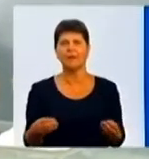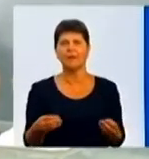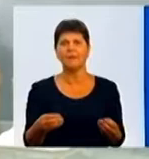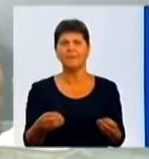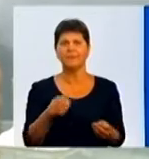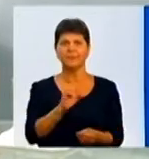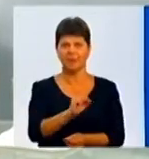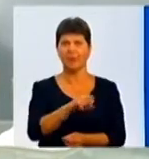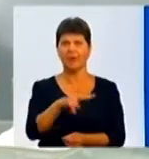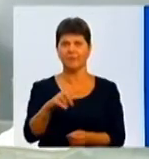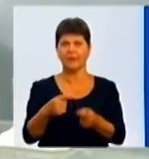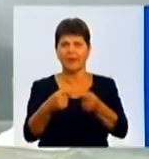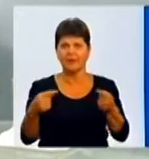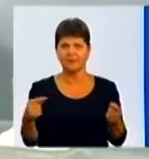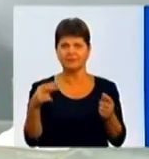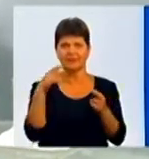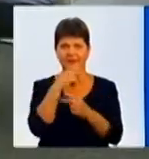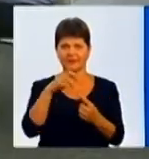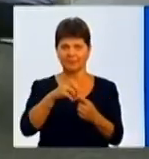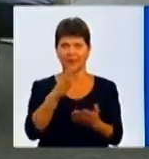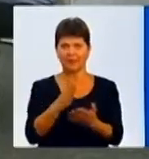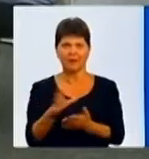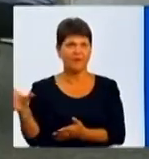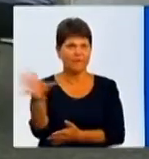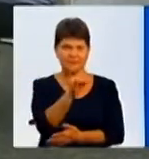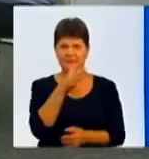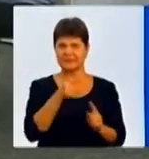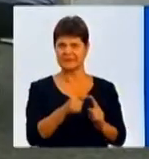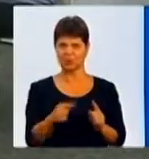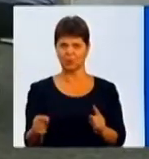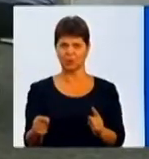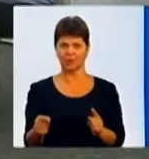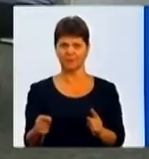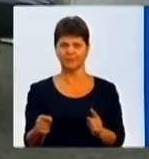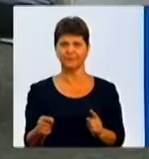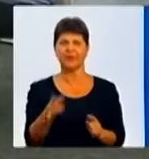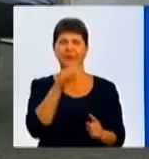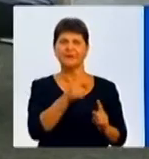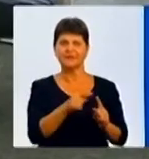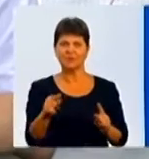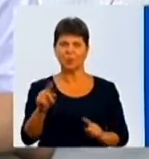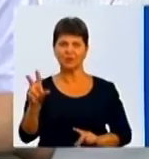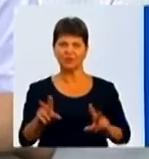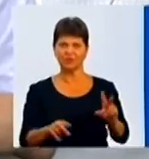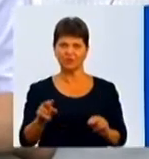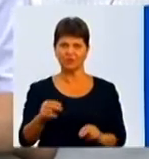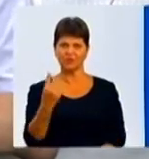але ж різні види отруєних грибів, напевно, є в усі сезони. Ну, сезон вважається одним,